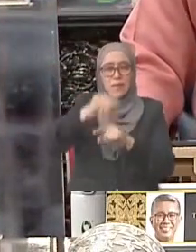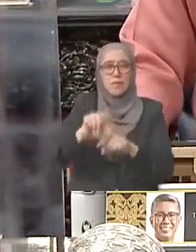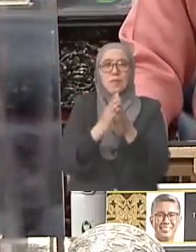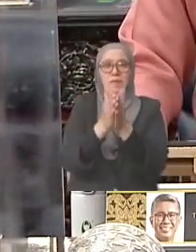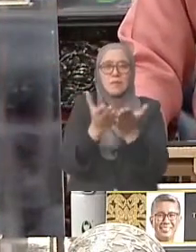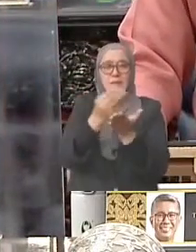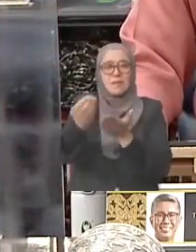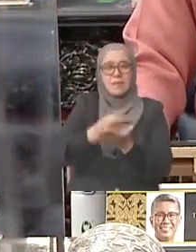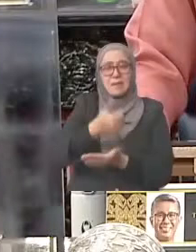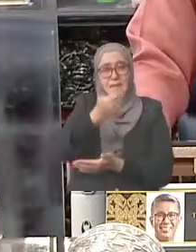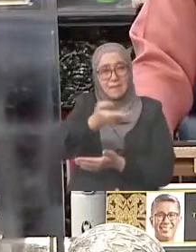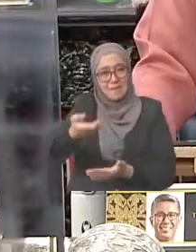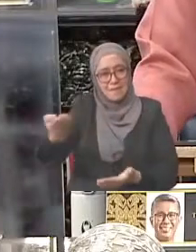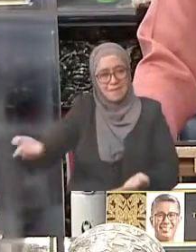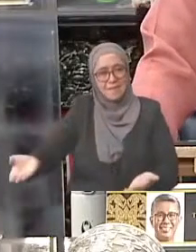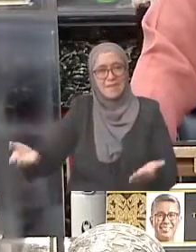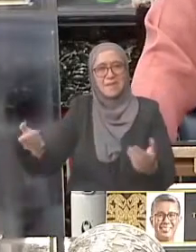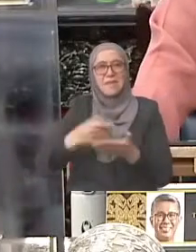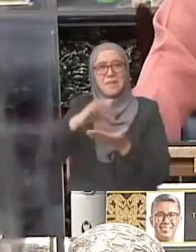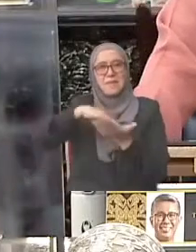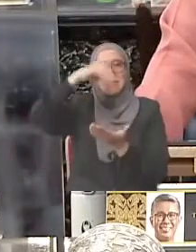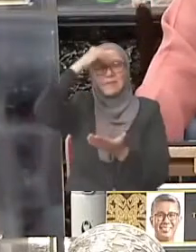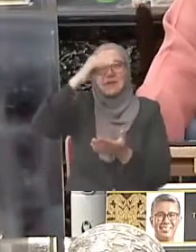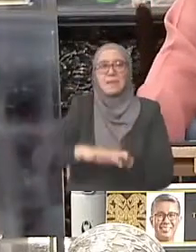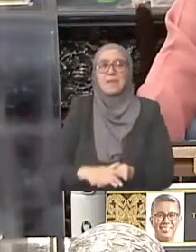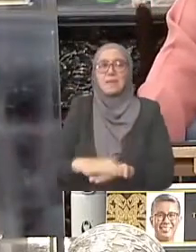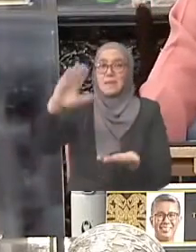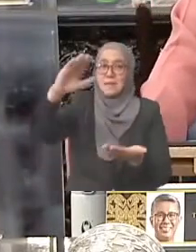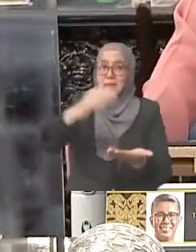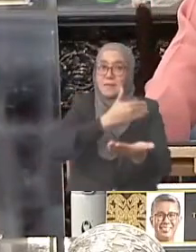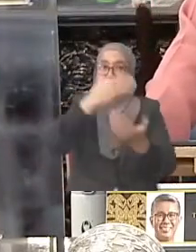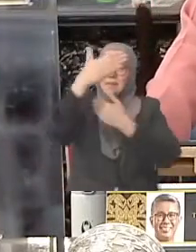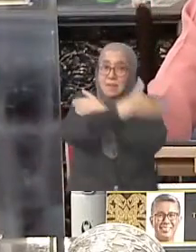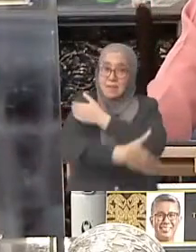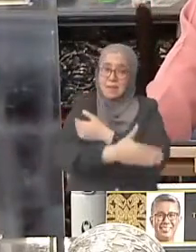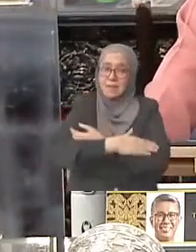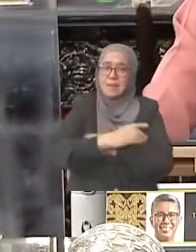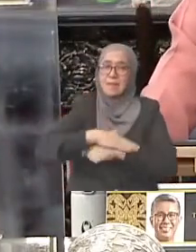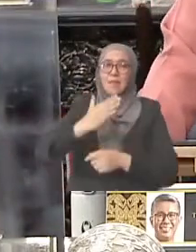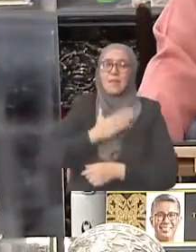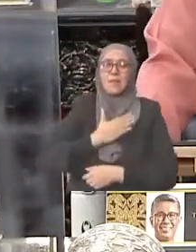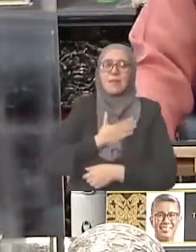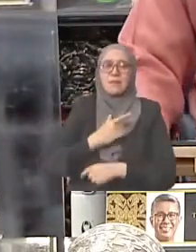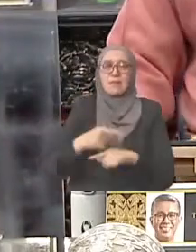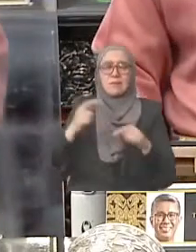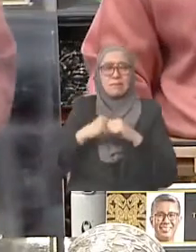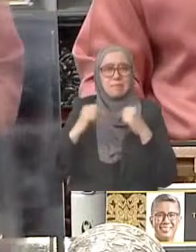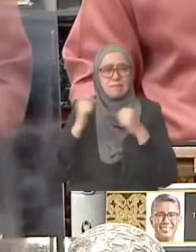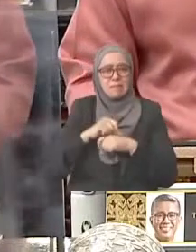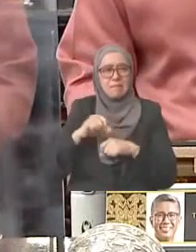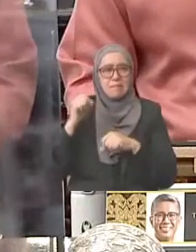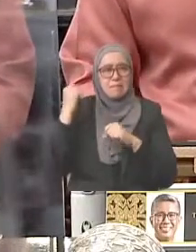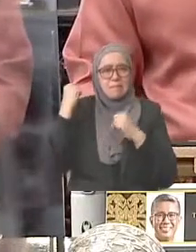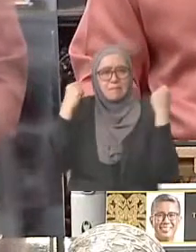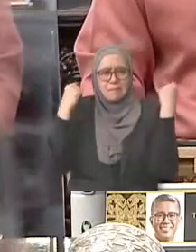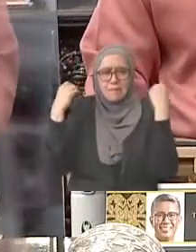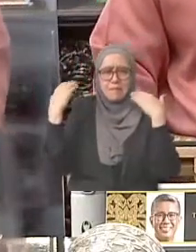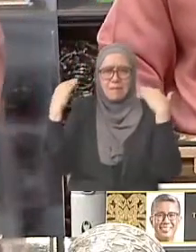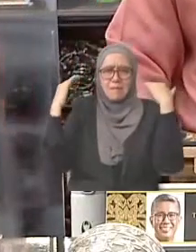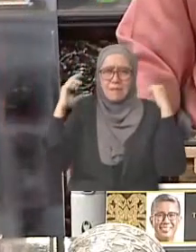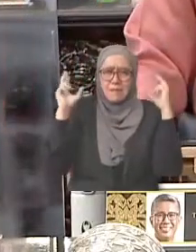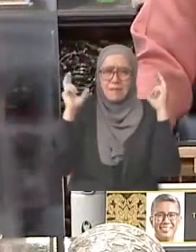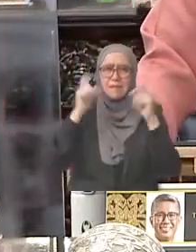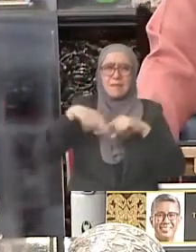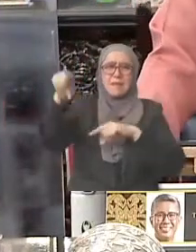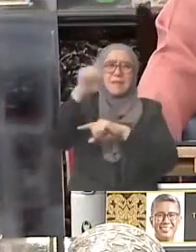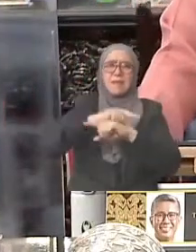pembelajaran bahasa Hai lagu negaraku yang berkumandang di bumi Tokyo menampilkan kejayaan asli kita berlangsung ping emas di kejauhan